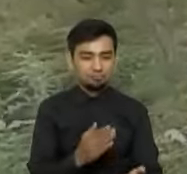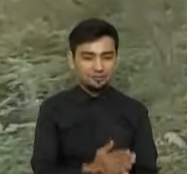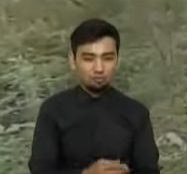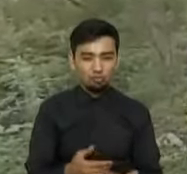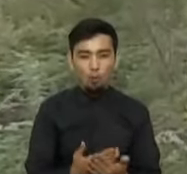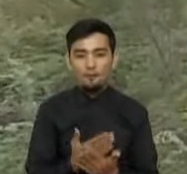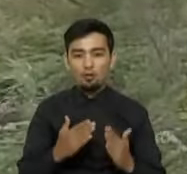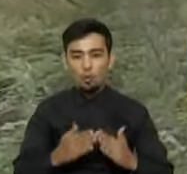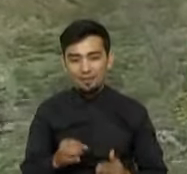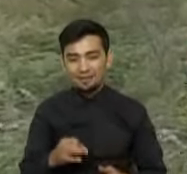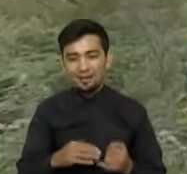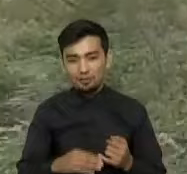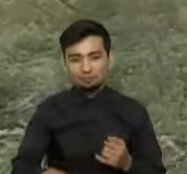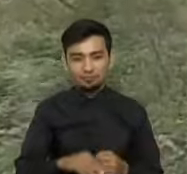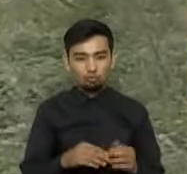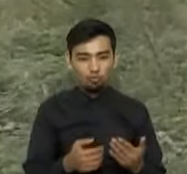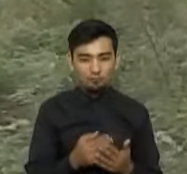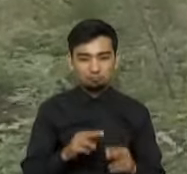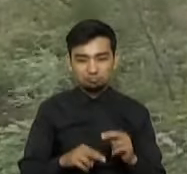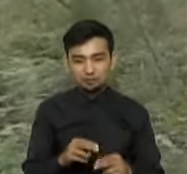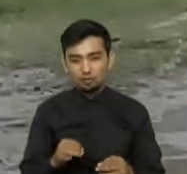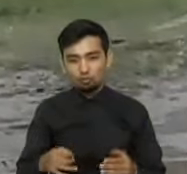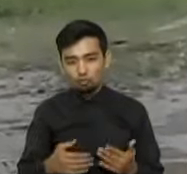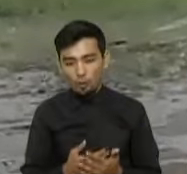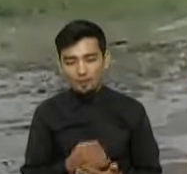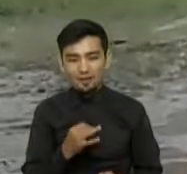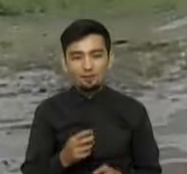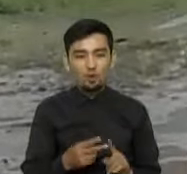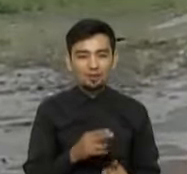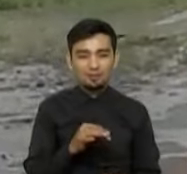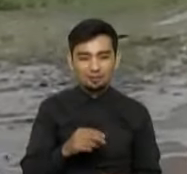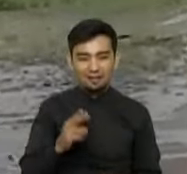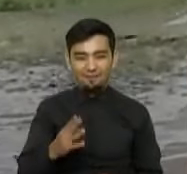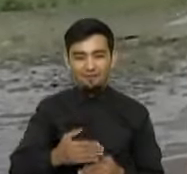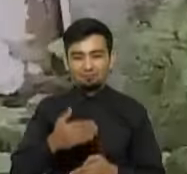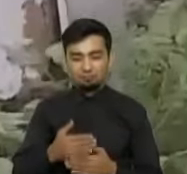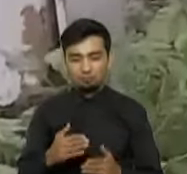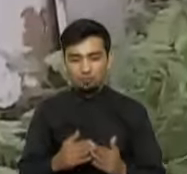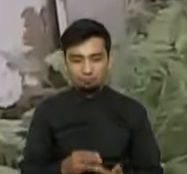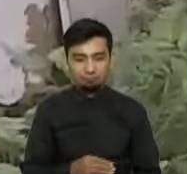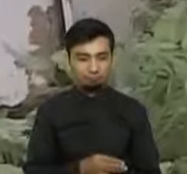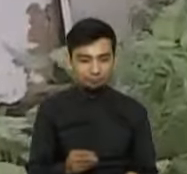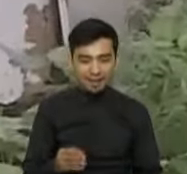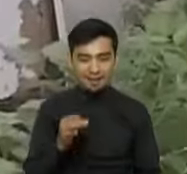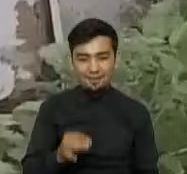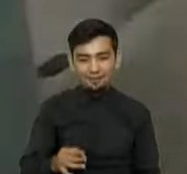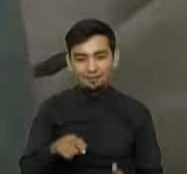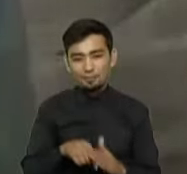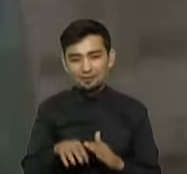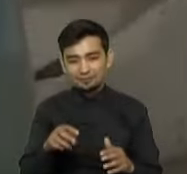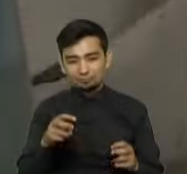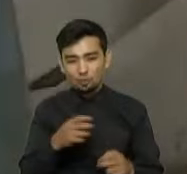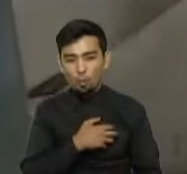Қалада жер үйлер салынып жатқан жоқ, халыққа тек жаңа және екінші нарықтағы көп қабатты үйлерден баспаналар беріледі. Жалпы өңірде бағалау